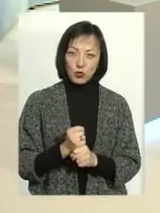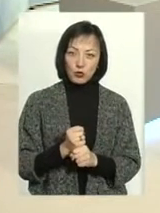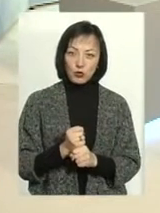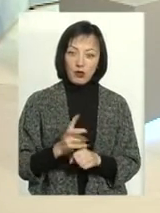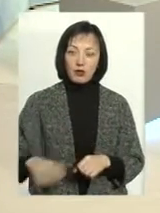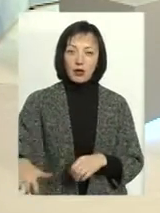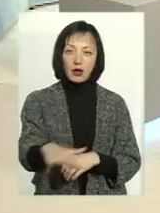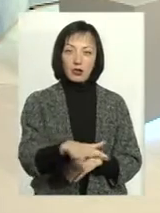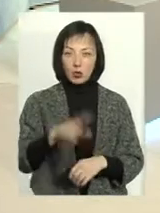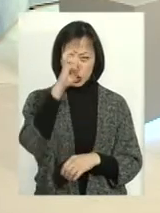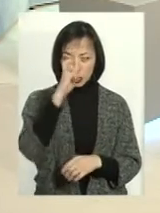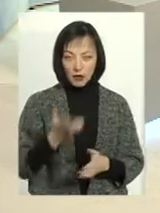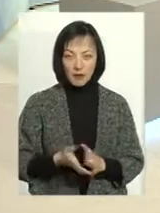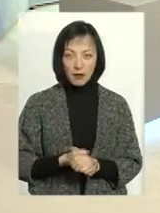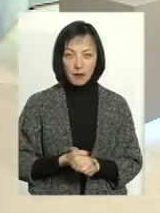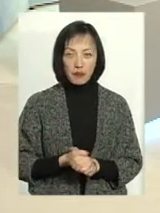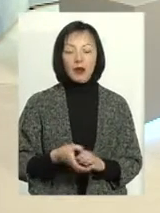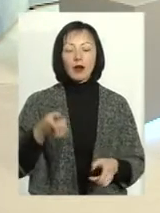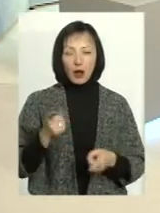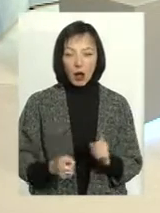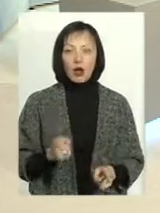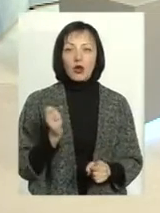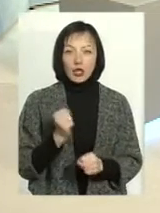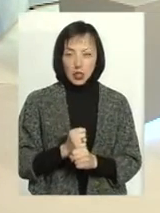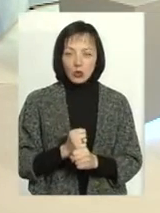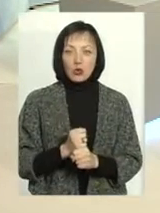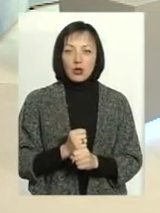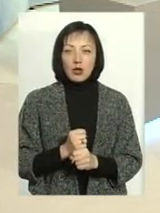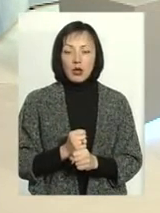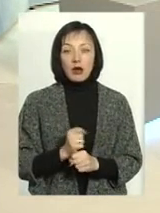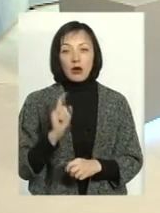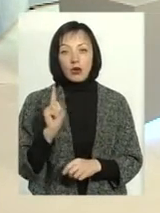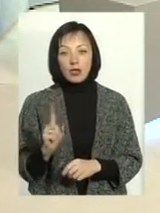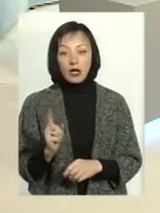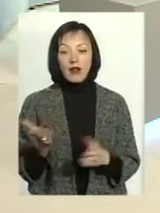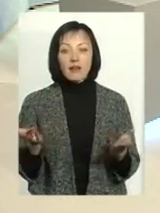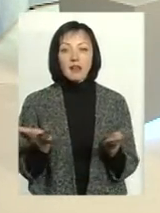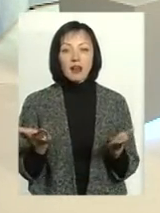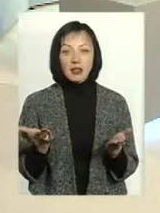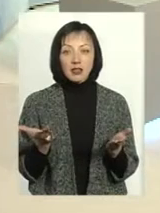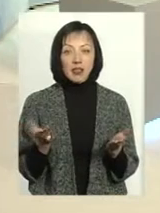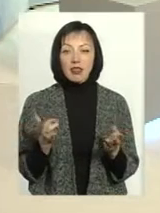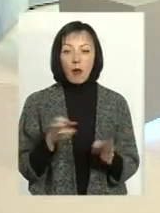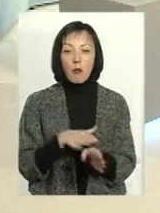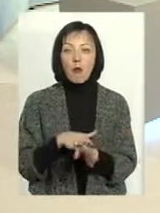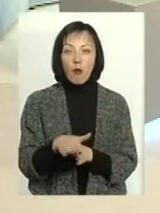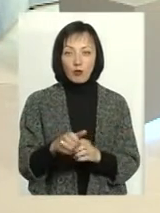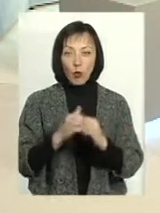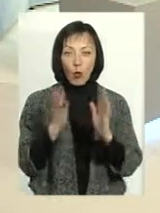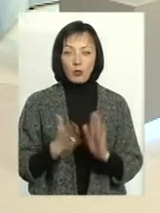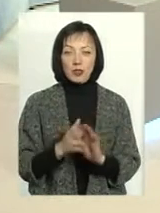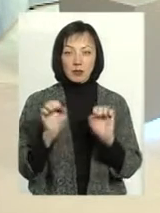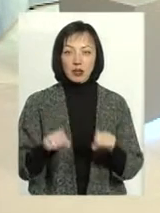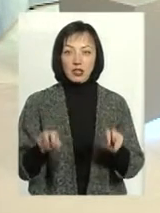на території нашої держави? Вони реально діють, хоча в якійсь мірі, не в повній мірі їх можна